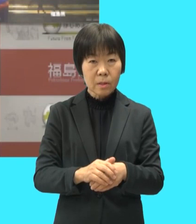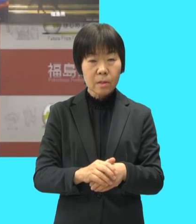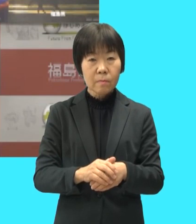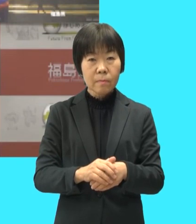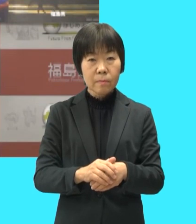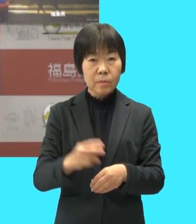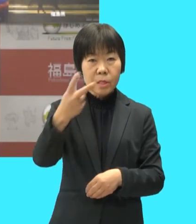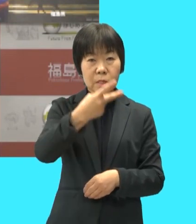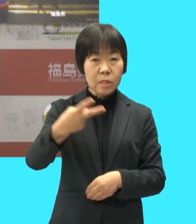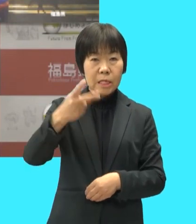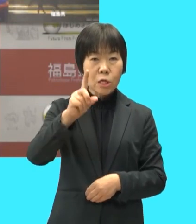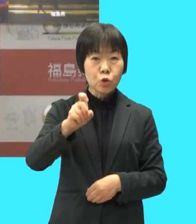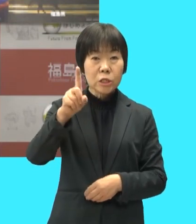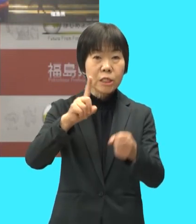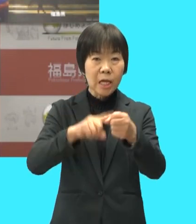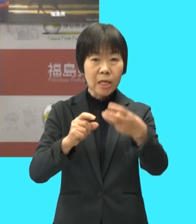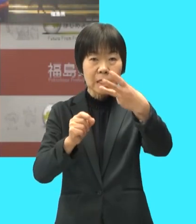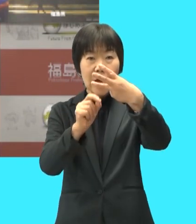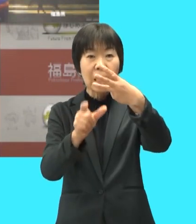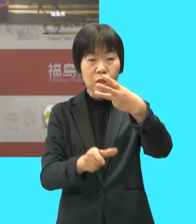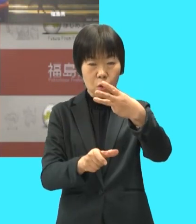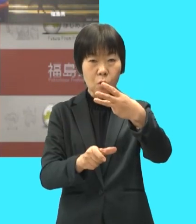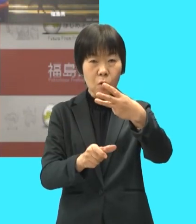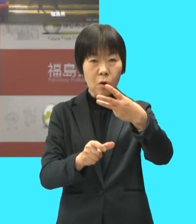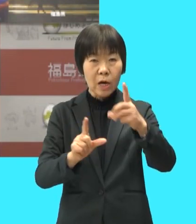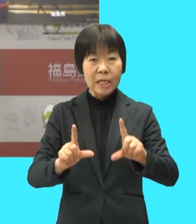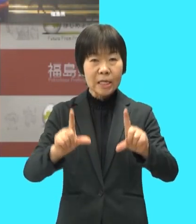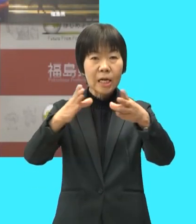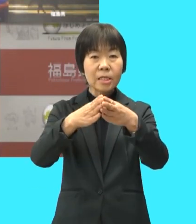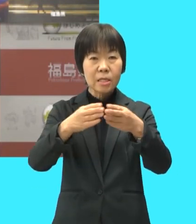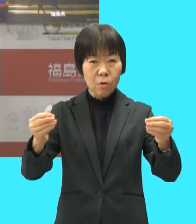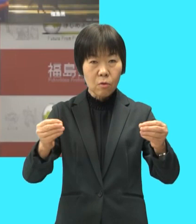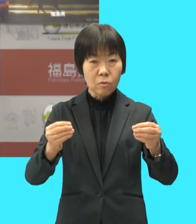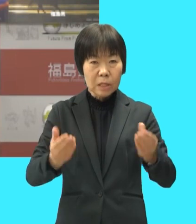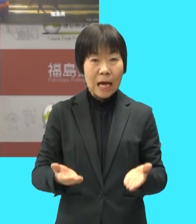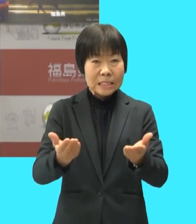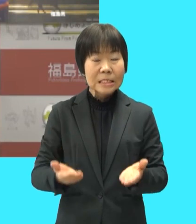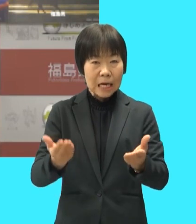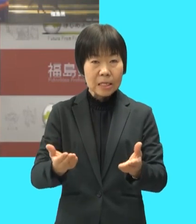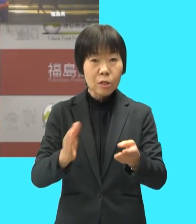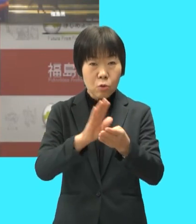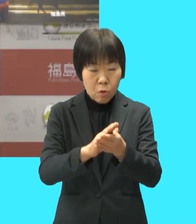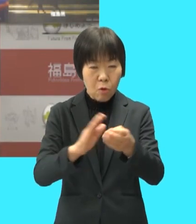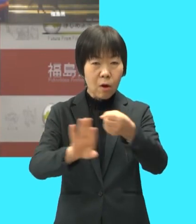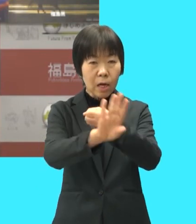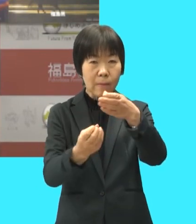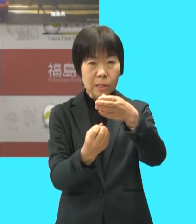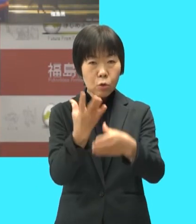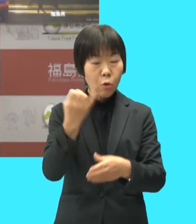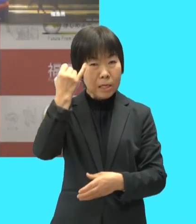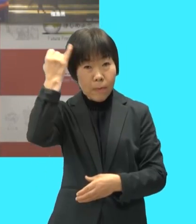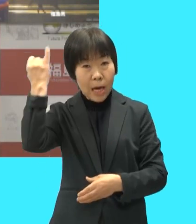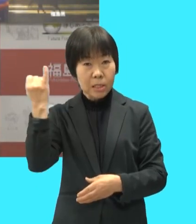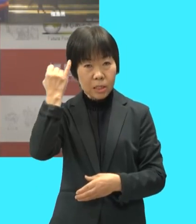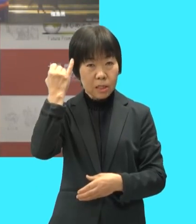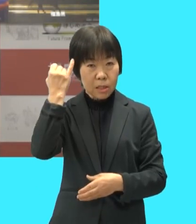申し上げて2011年3月の東日本大震災と原発事故のイメージが非